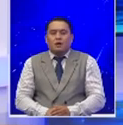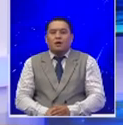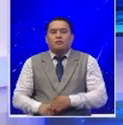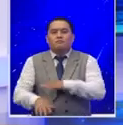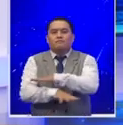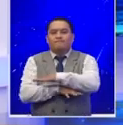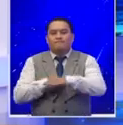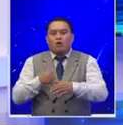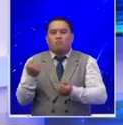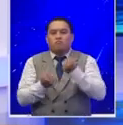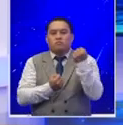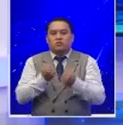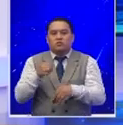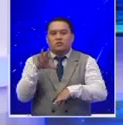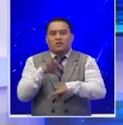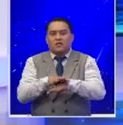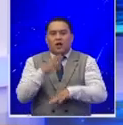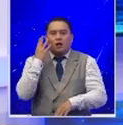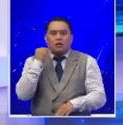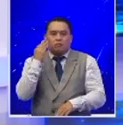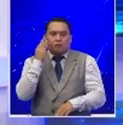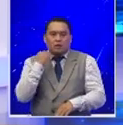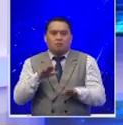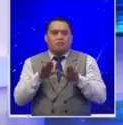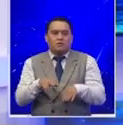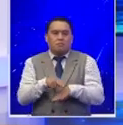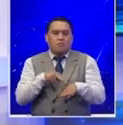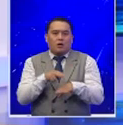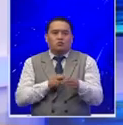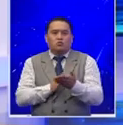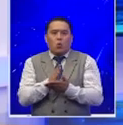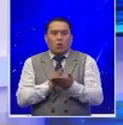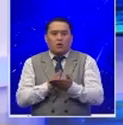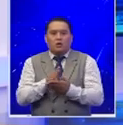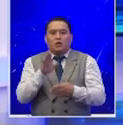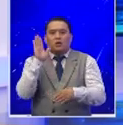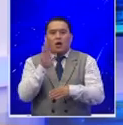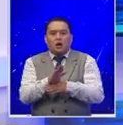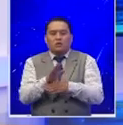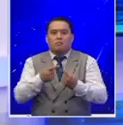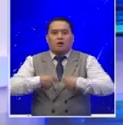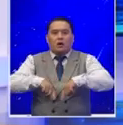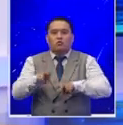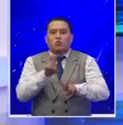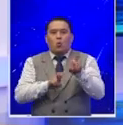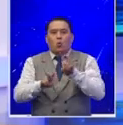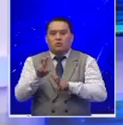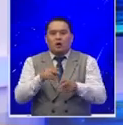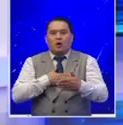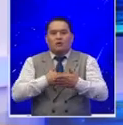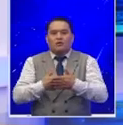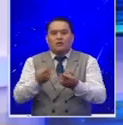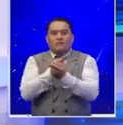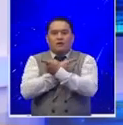из автомобилей задержаны в Алматы. Как сообщили в местной полицейской службе, в распоряжении подразделения розыска находилась